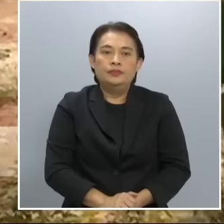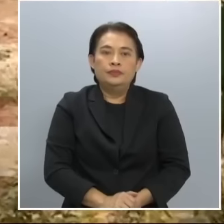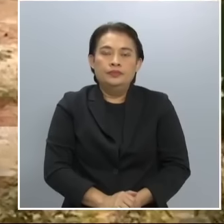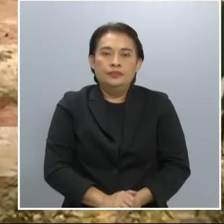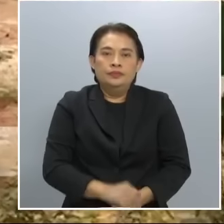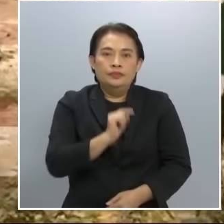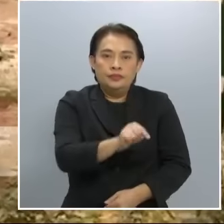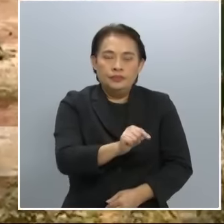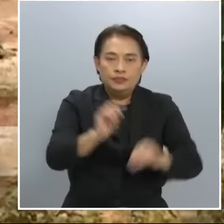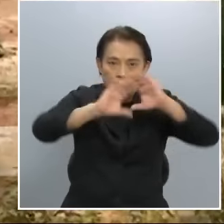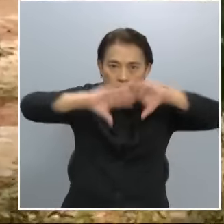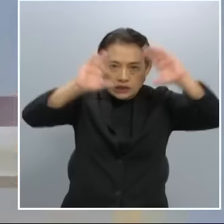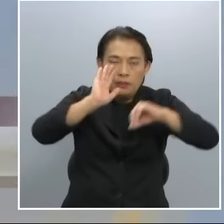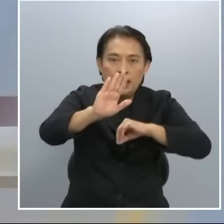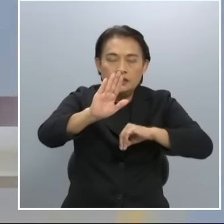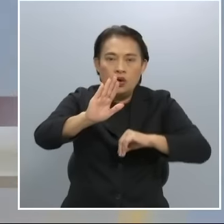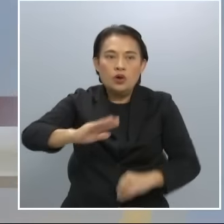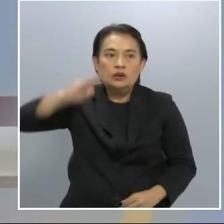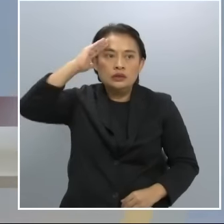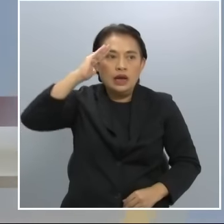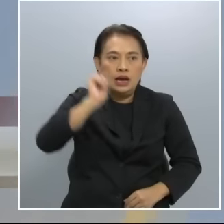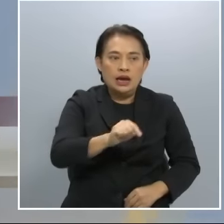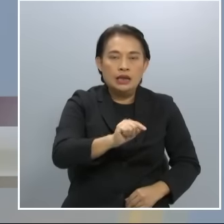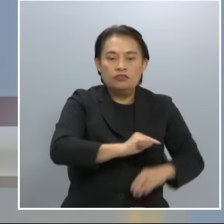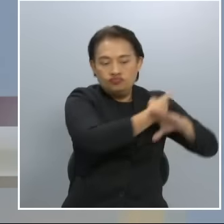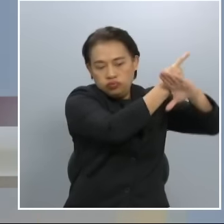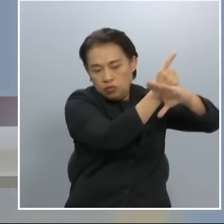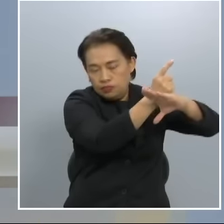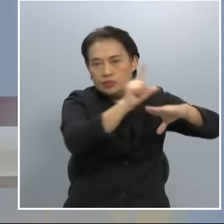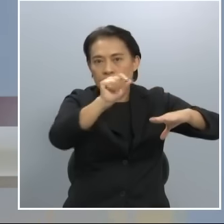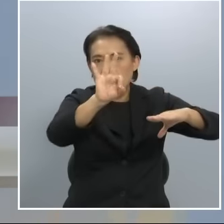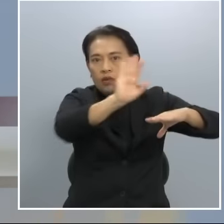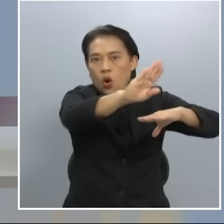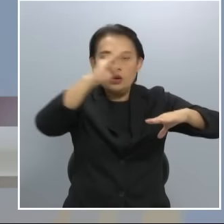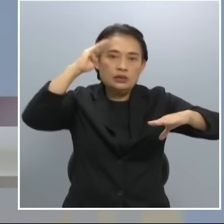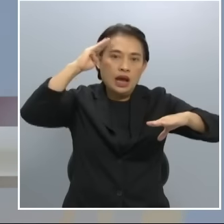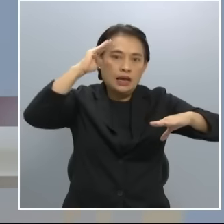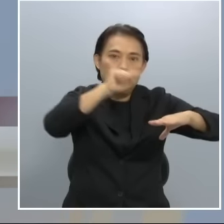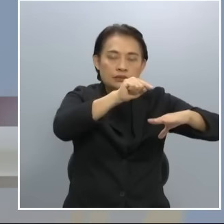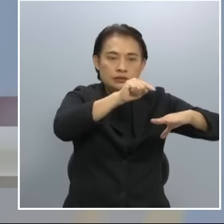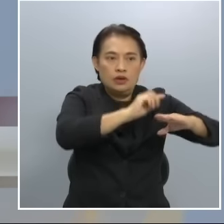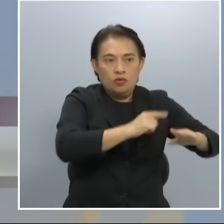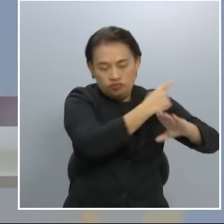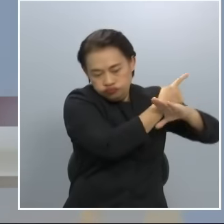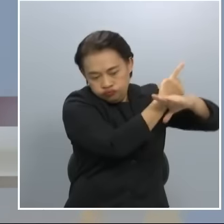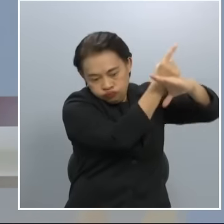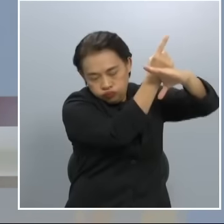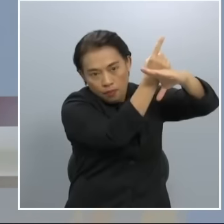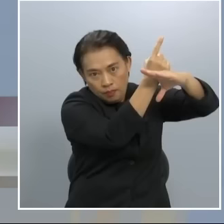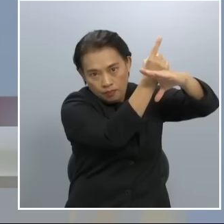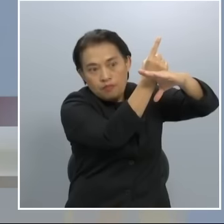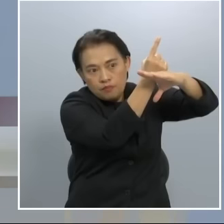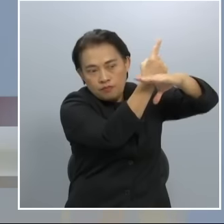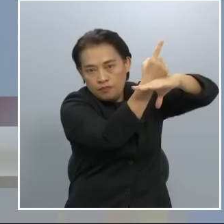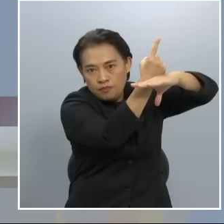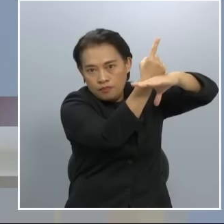ารัฐบาลทางการเมียนมาใช้เครื่องบินขับไล่มิก29ของกองทัพอากาศเมียนมาบินวนเหนือพื้นที่ประทะและ